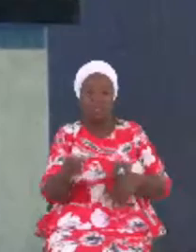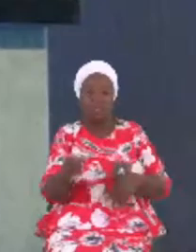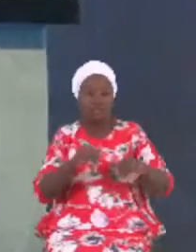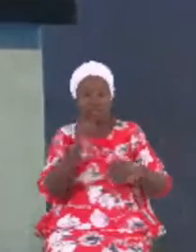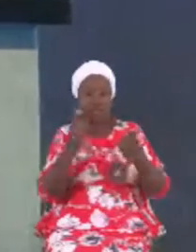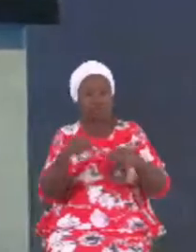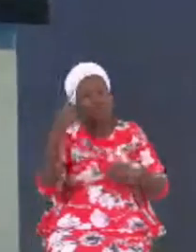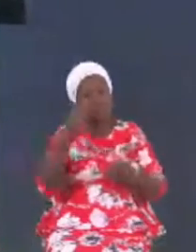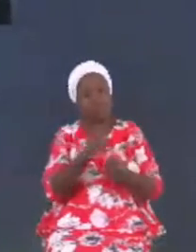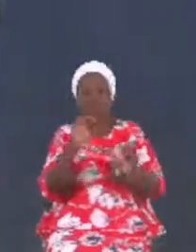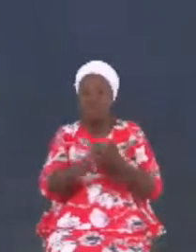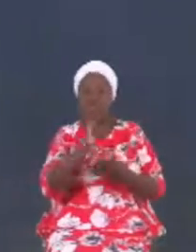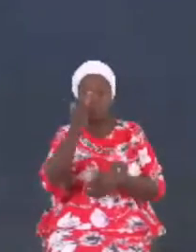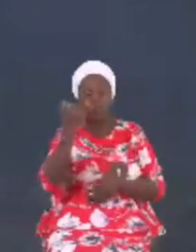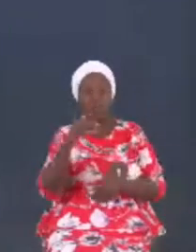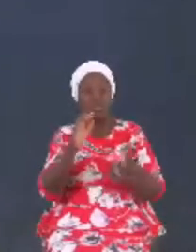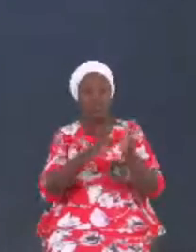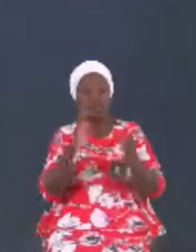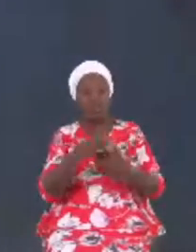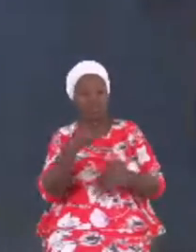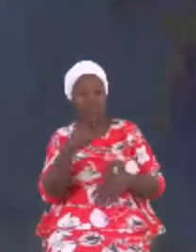salut. C'est quoi Jésus a dit?